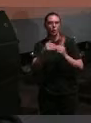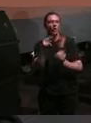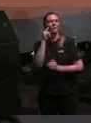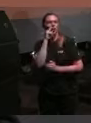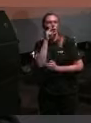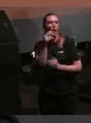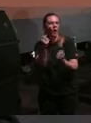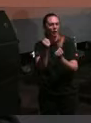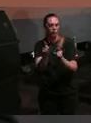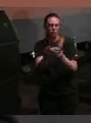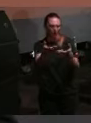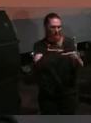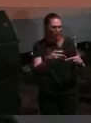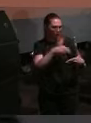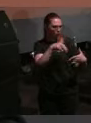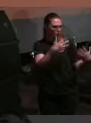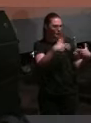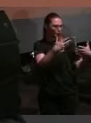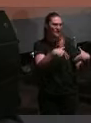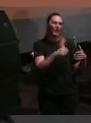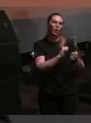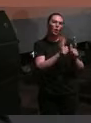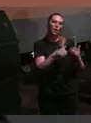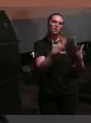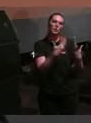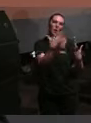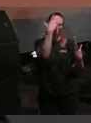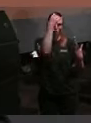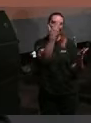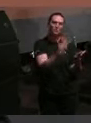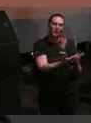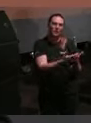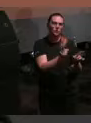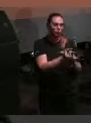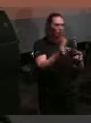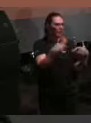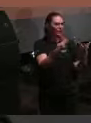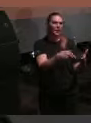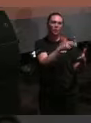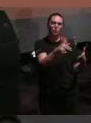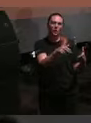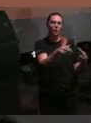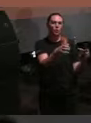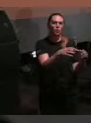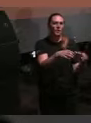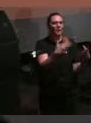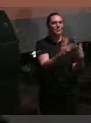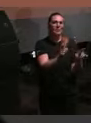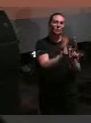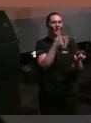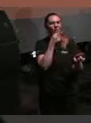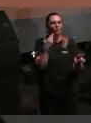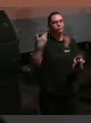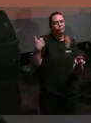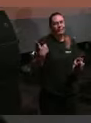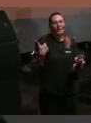som gir norsk industri konkurransedyktige priser I fremtiden, og som gir norske konsumenter priser som vi vant til å ha, heller